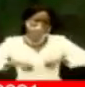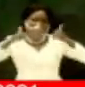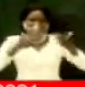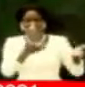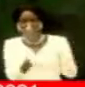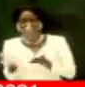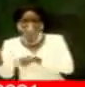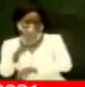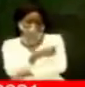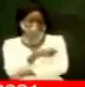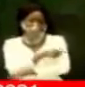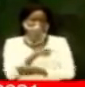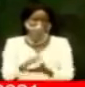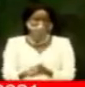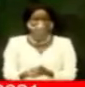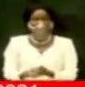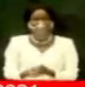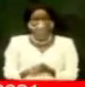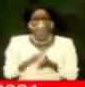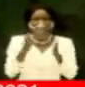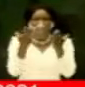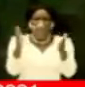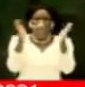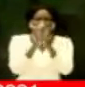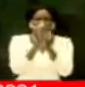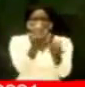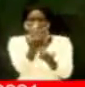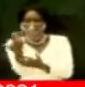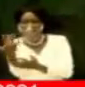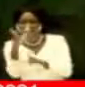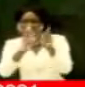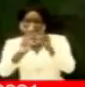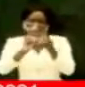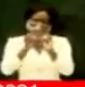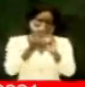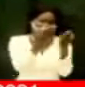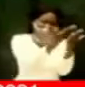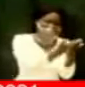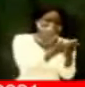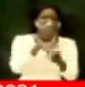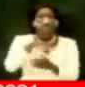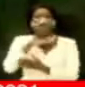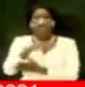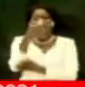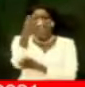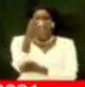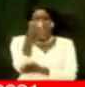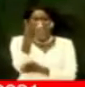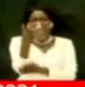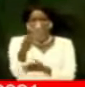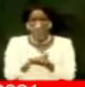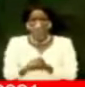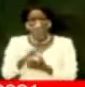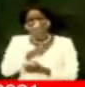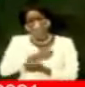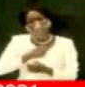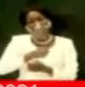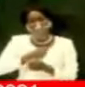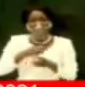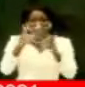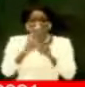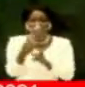zibadala zatu. Number of many is about as Ocean Asiana Malawi Monopano, Idi Pathetifolo. Majifundo,